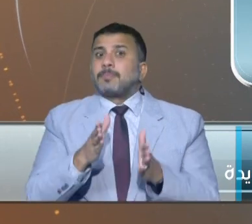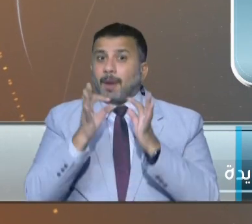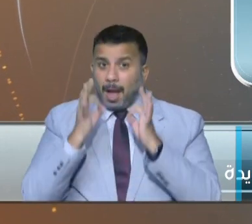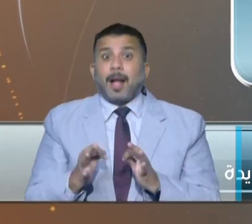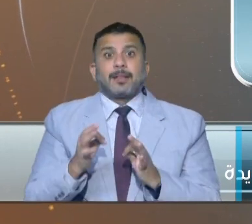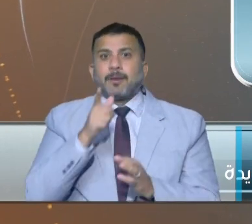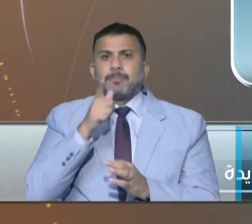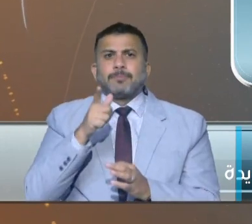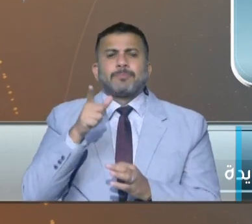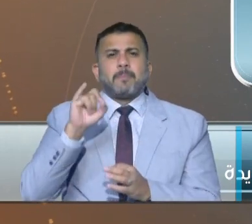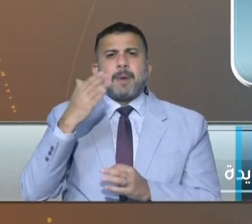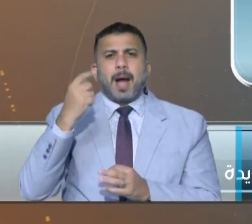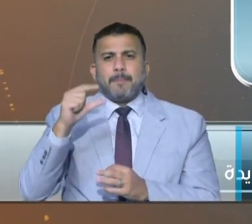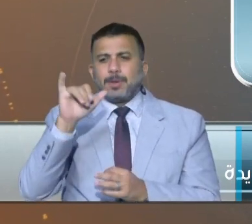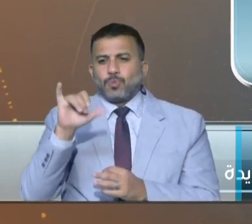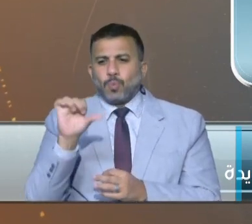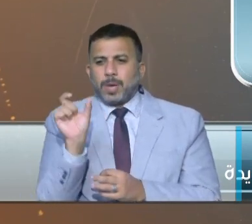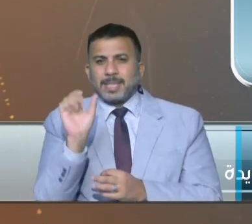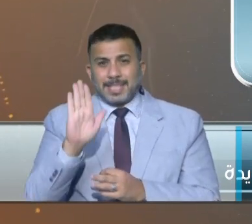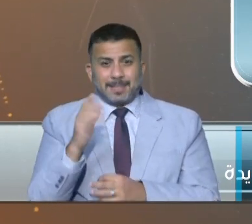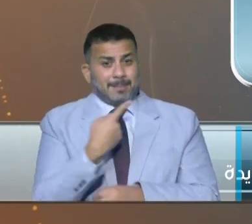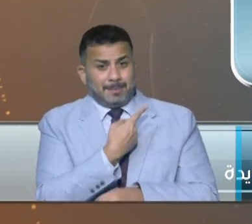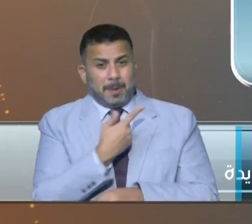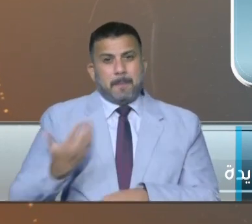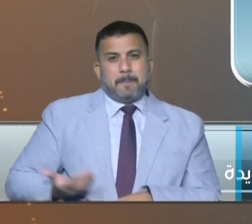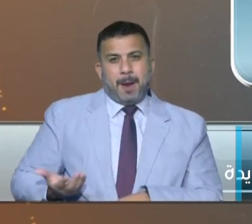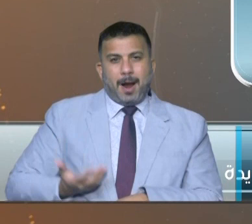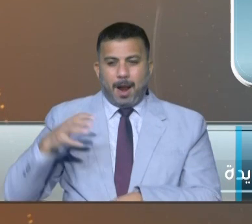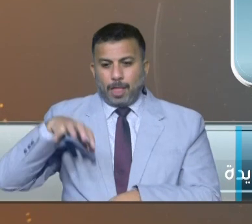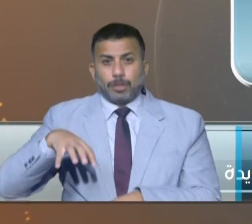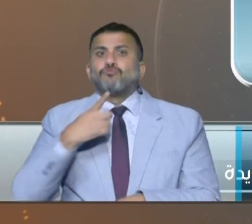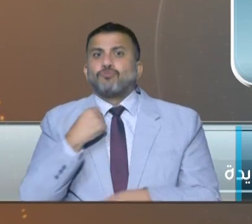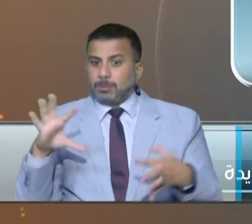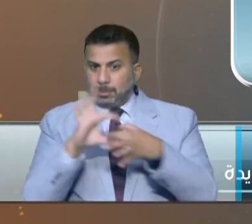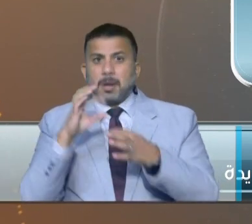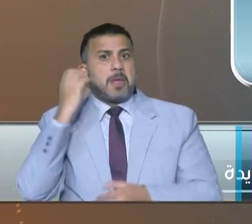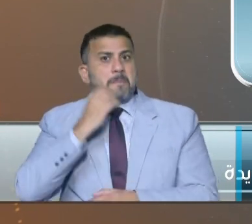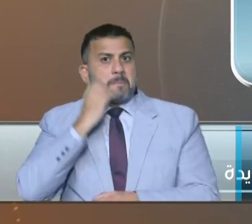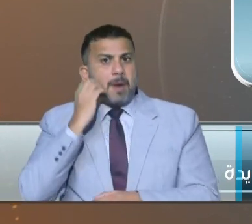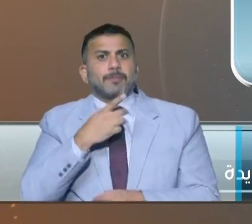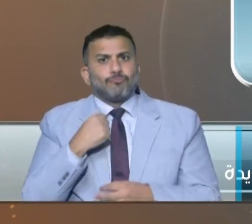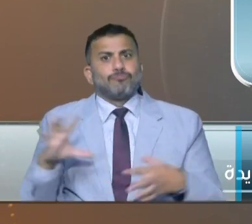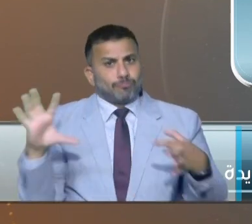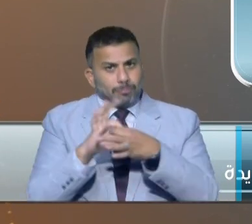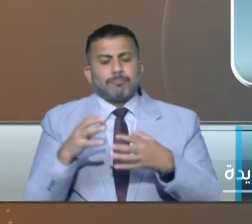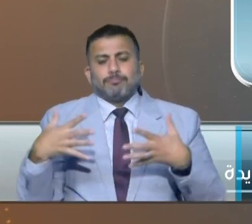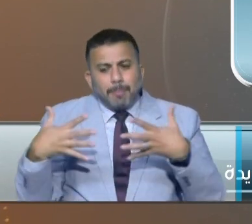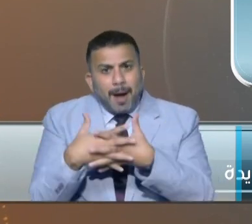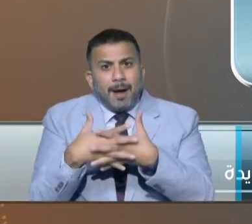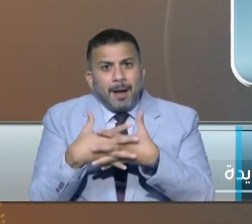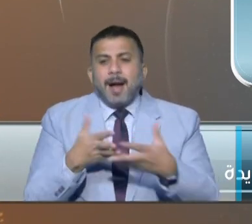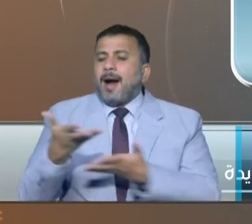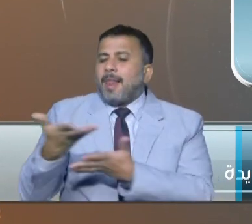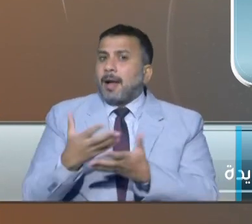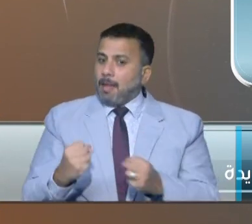اكد معالي محمد يونس حرصه على مواصله تعزيز التعاون المشترك بين البلدين والبناء على ما يجمعهما من